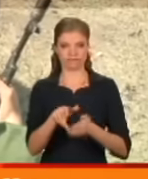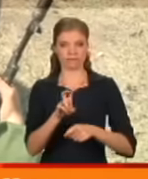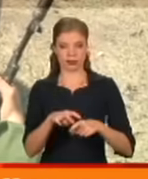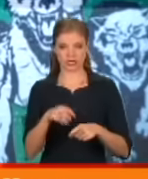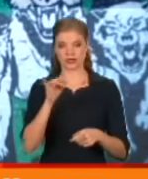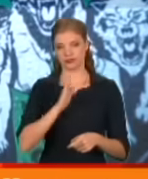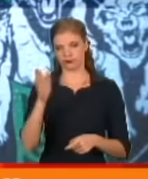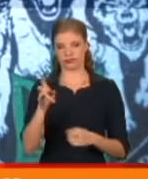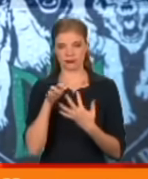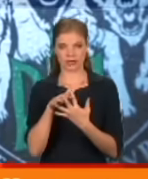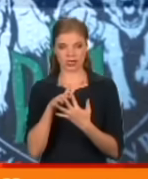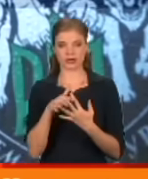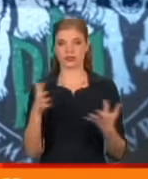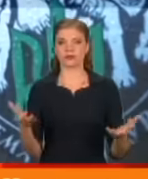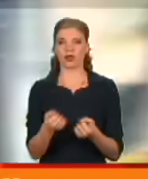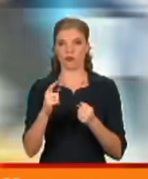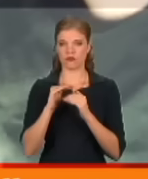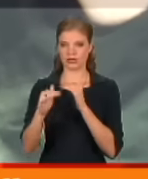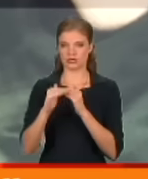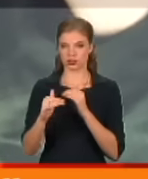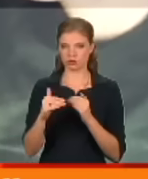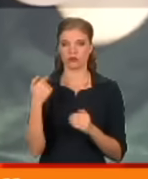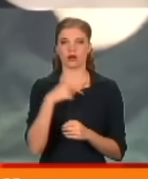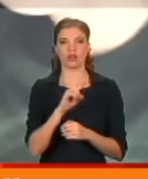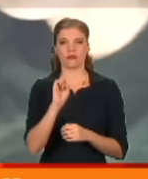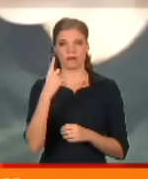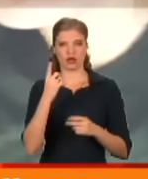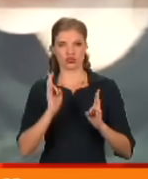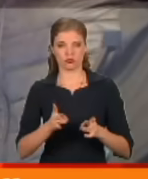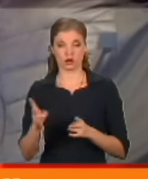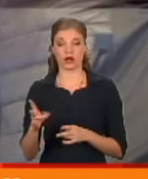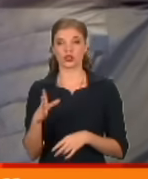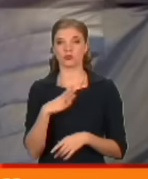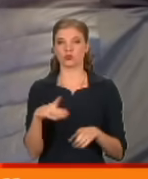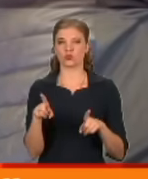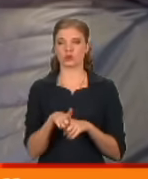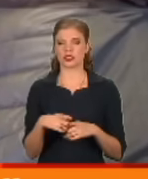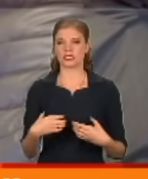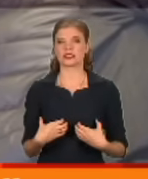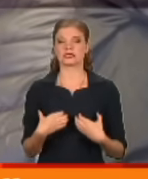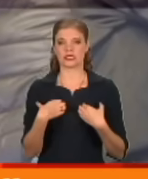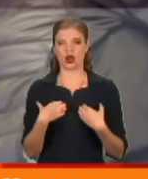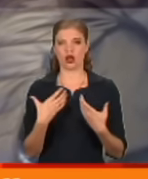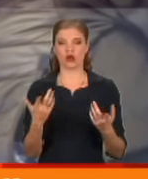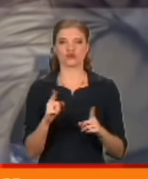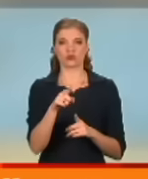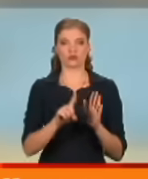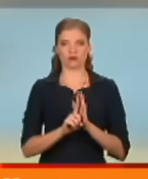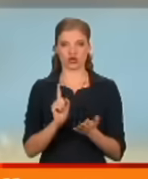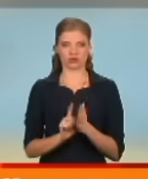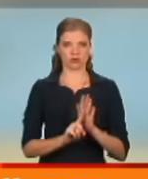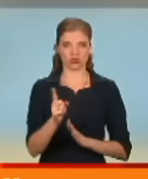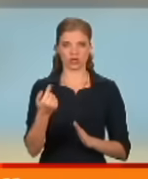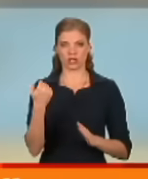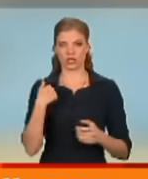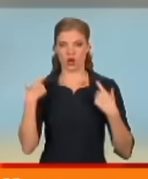і рушає на схід. Евакуація з поля бою, перші поранені. Таке було страх, з чого ти маєш почати. Я